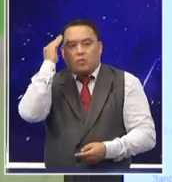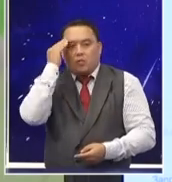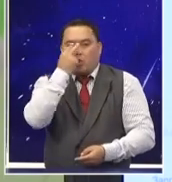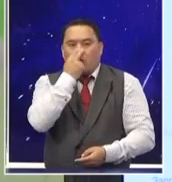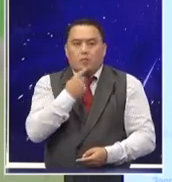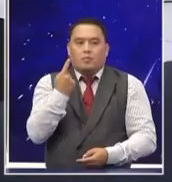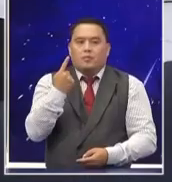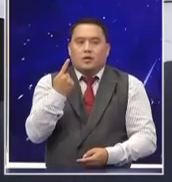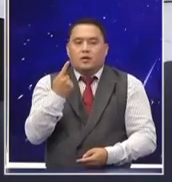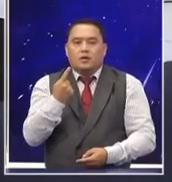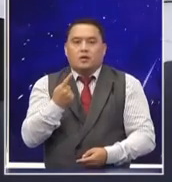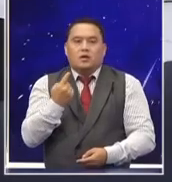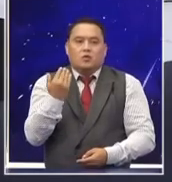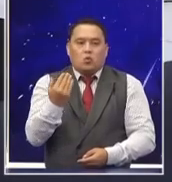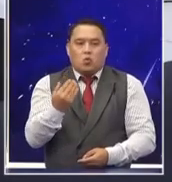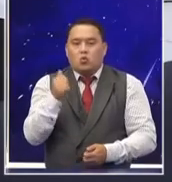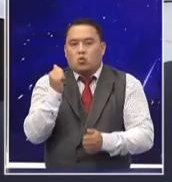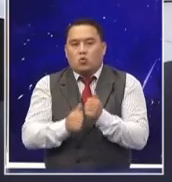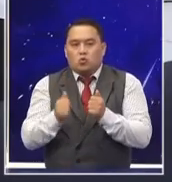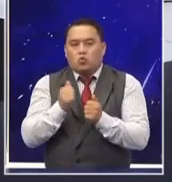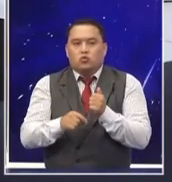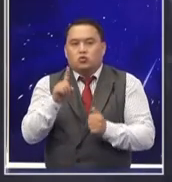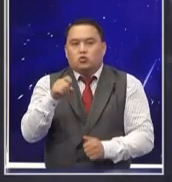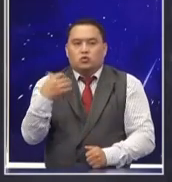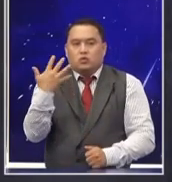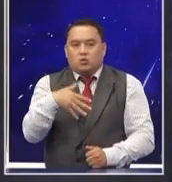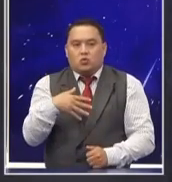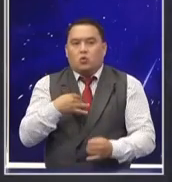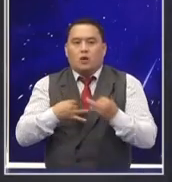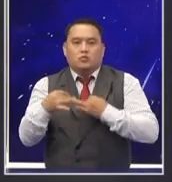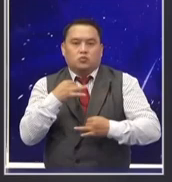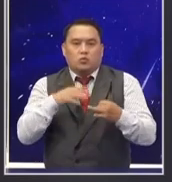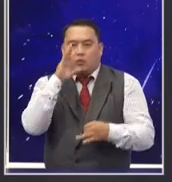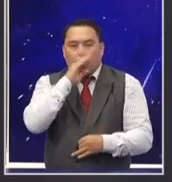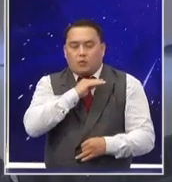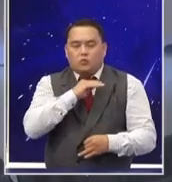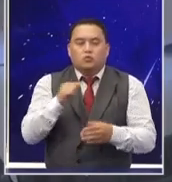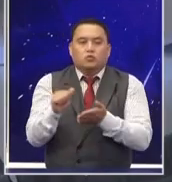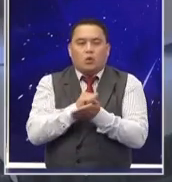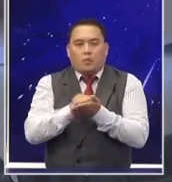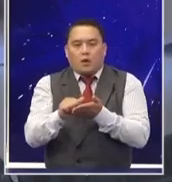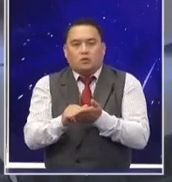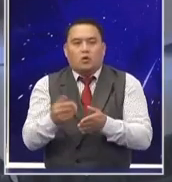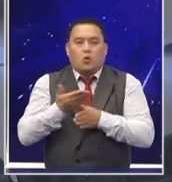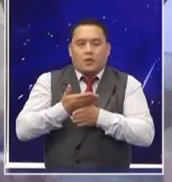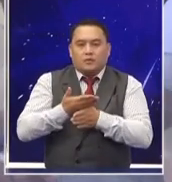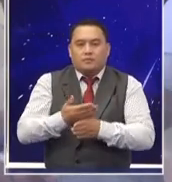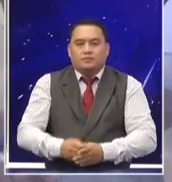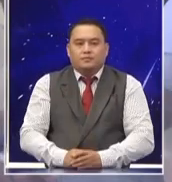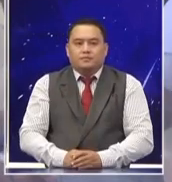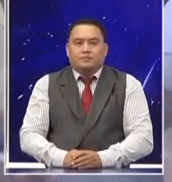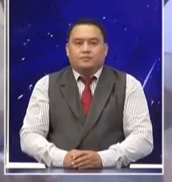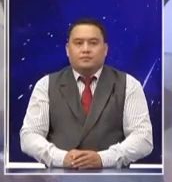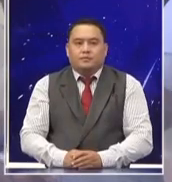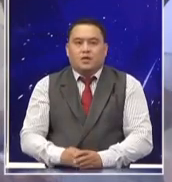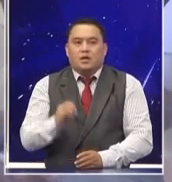Мәселен, бір ғана Мөлдір Тілеуханқызы күнделікті 150 тұрғынмен тілдеседі. Оларға қажетті құжатын алуға жәрдем береді. Эцепін